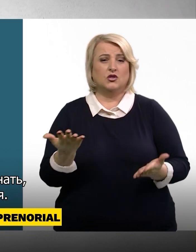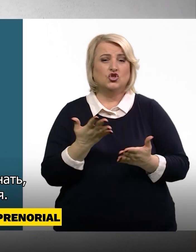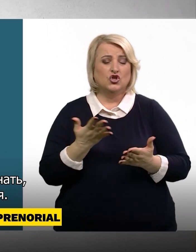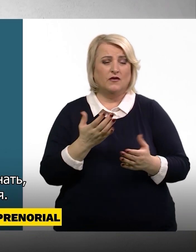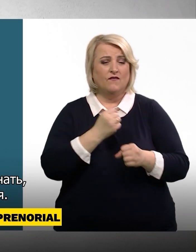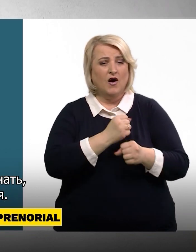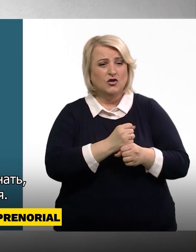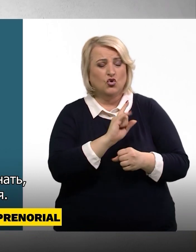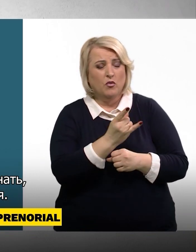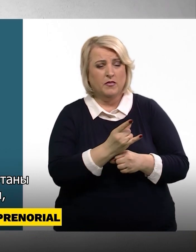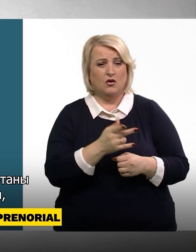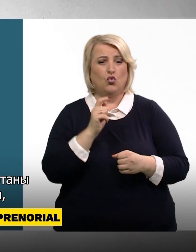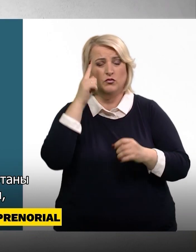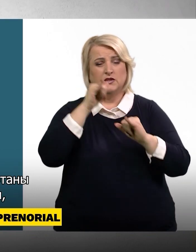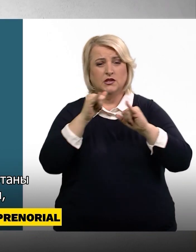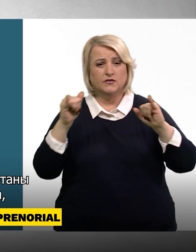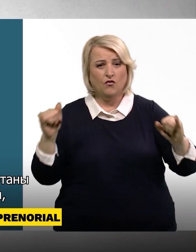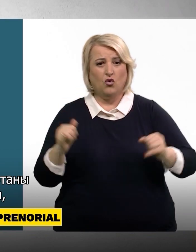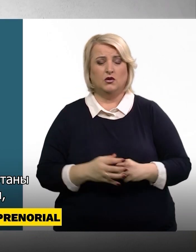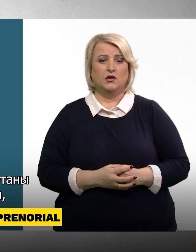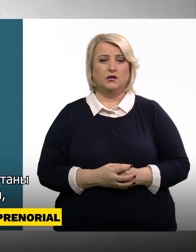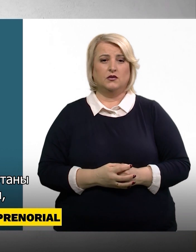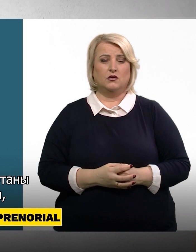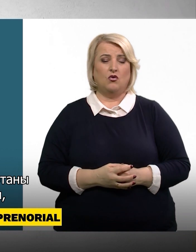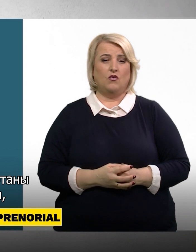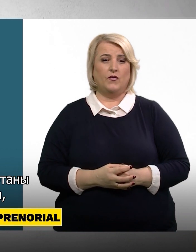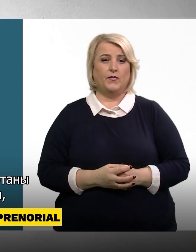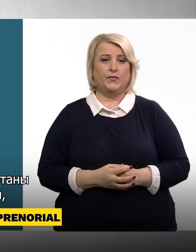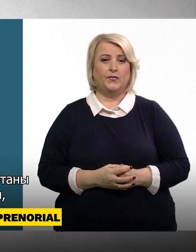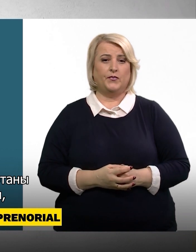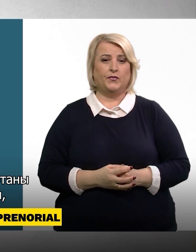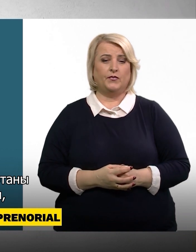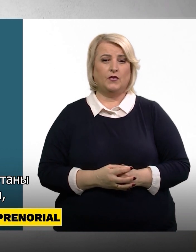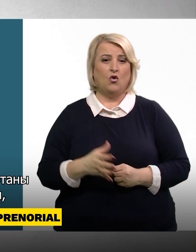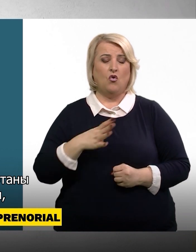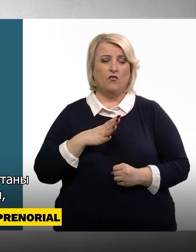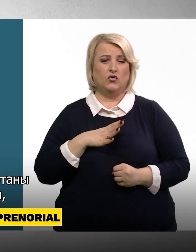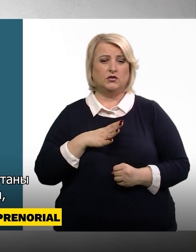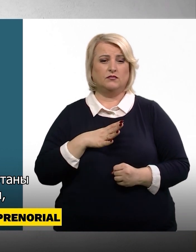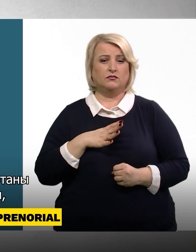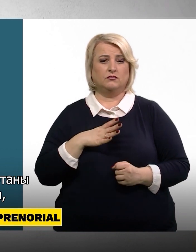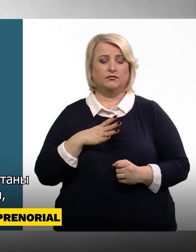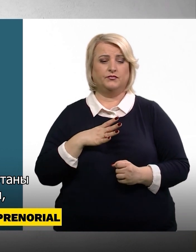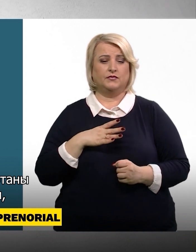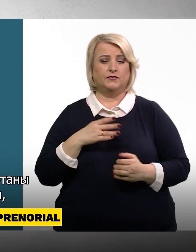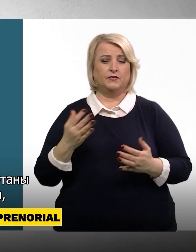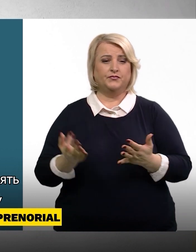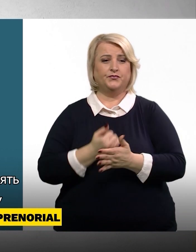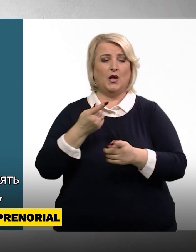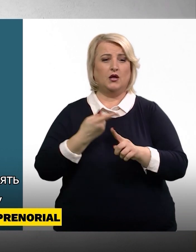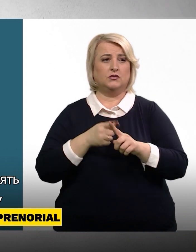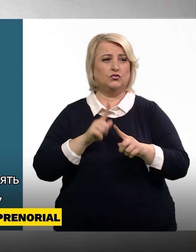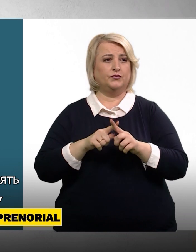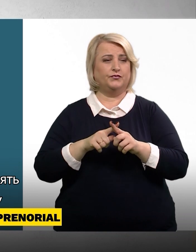ce îi și cum se dezvoltă. Și pe tema asta s-a creat un skill transversal. Deci putem